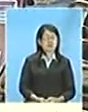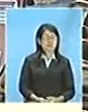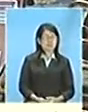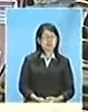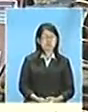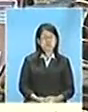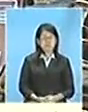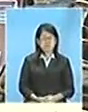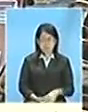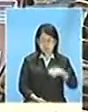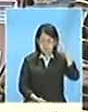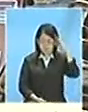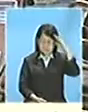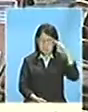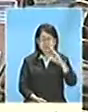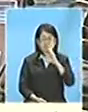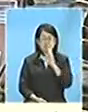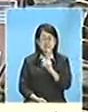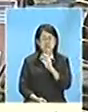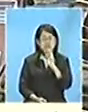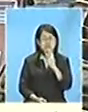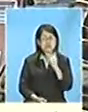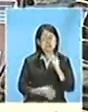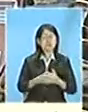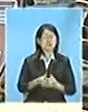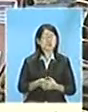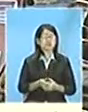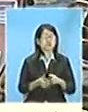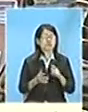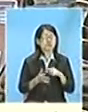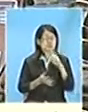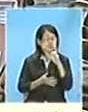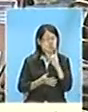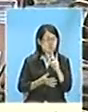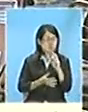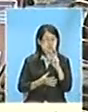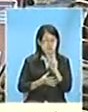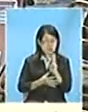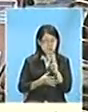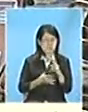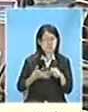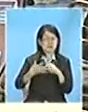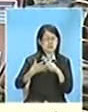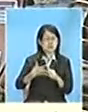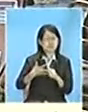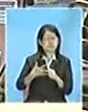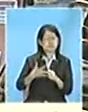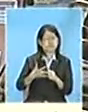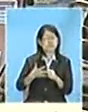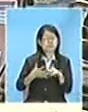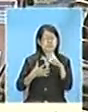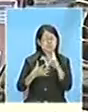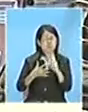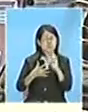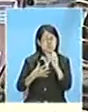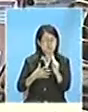พลเอกชูชาติสุขสงวนนายดิเรกถึงฝั่งนายเดชอุดมไกรฤ